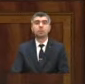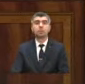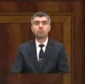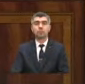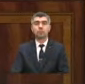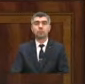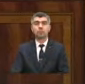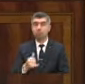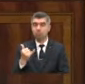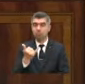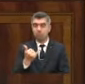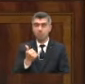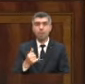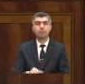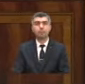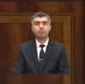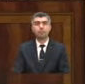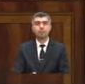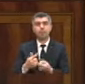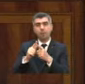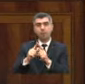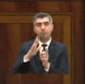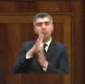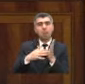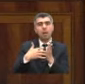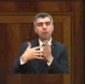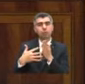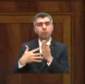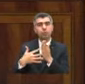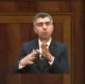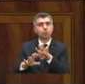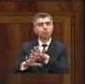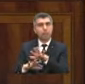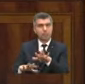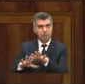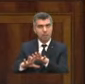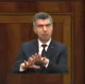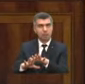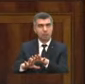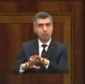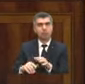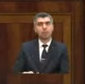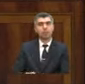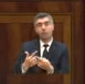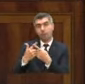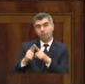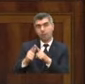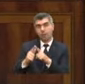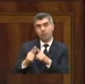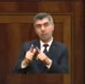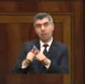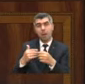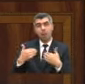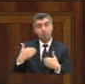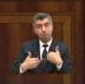إلى عناية خاصة جدا ببعض البرامج الاجتماعية التي تهم الأعداد من الفئات